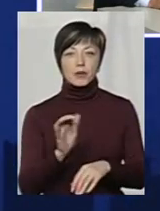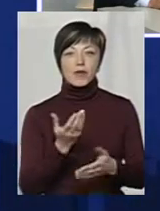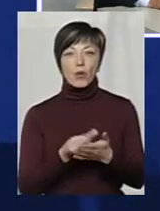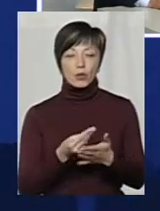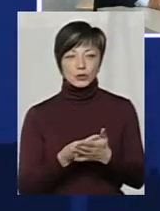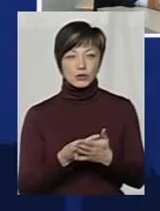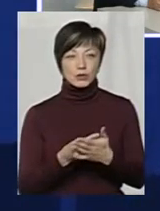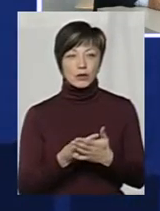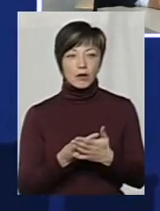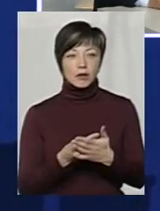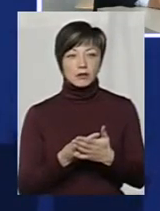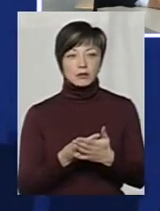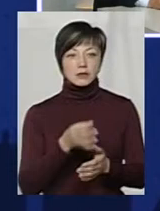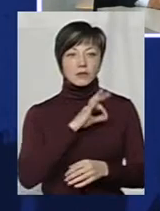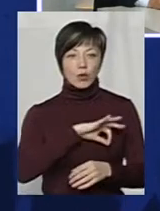кошти,